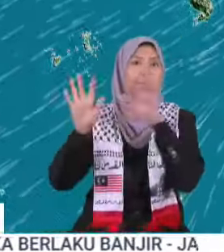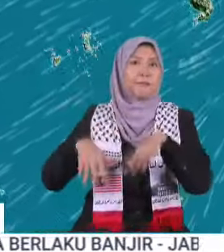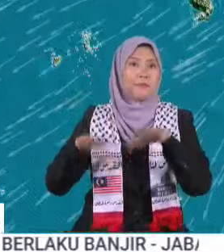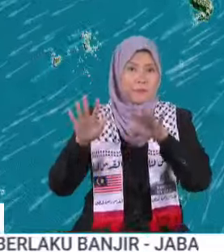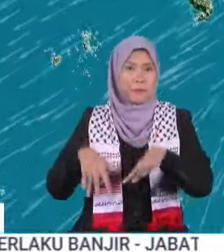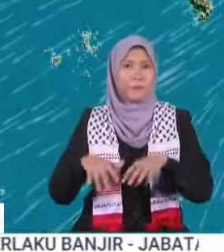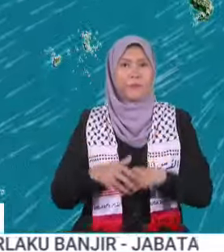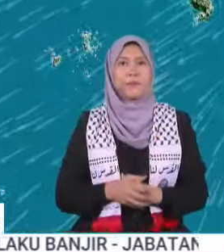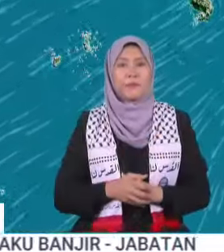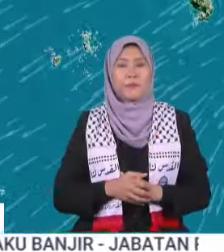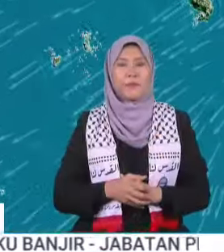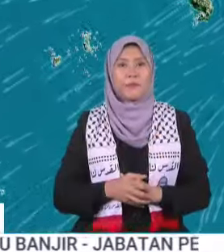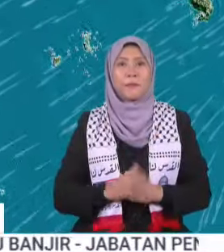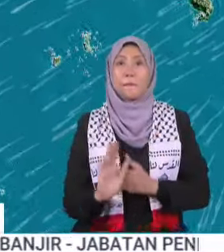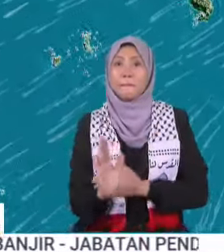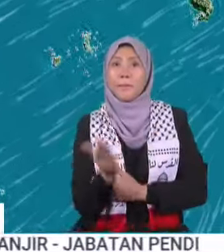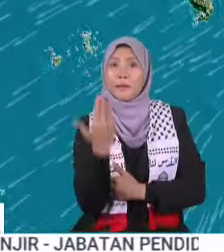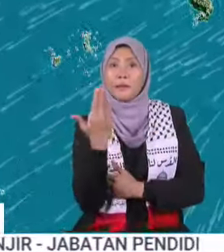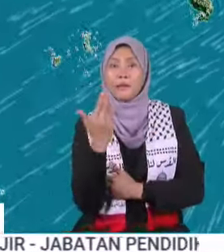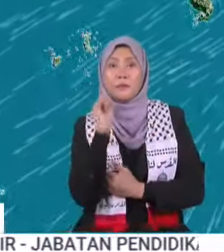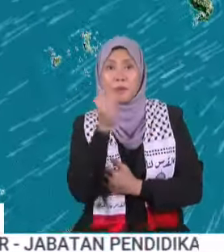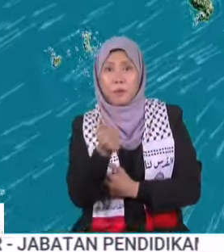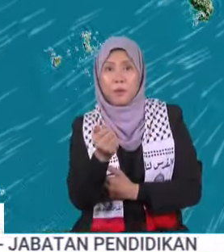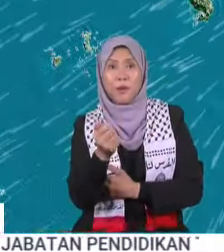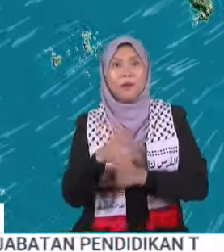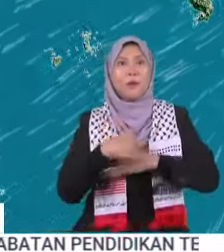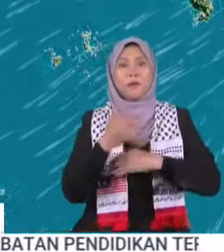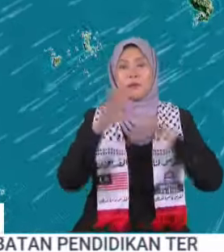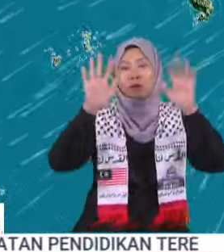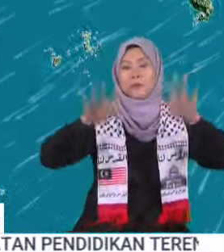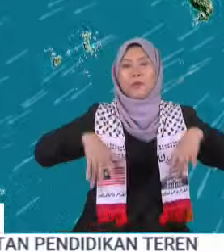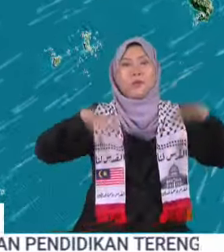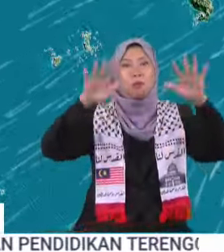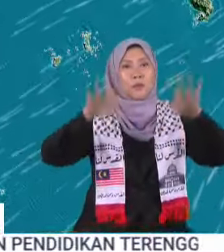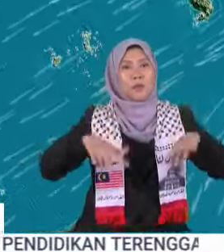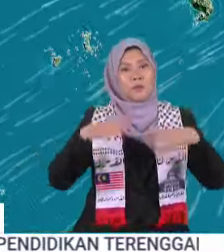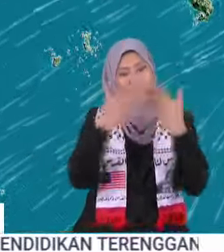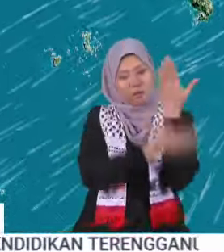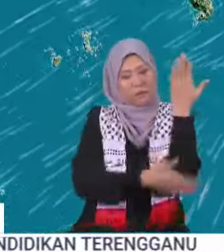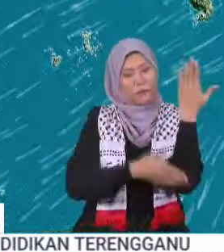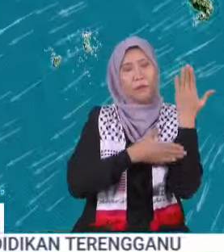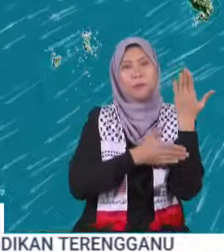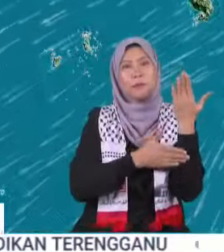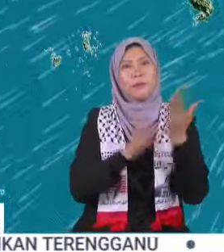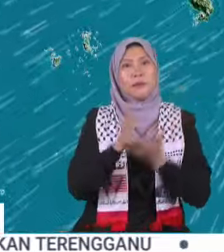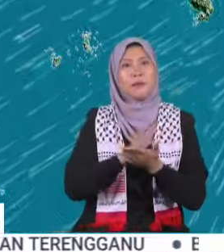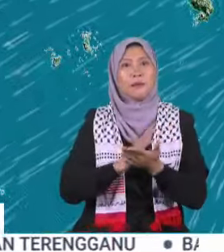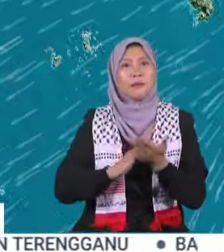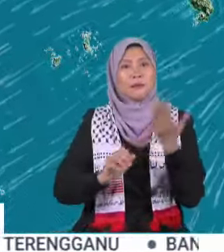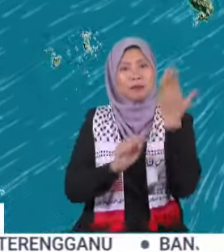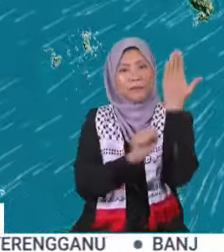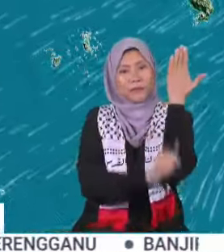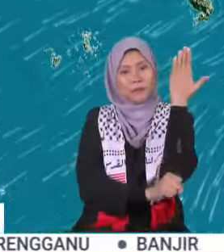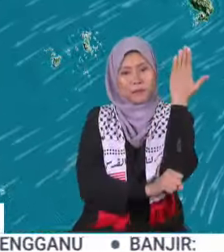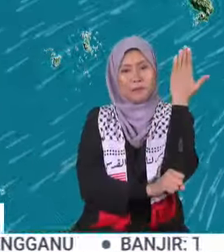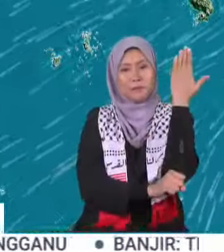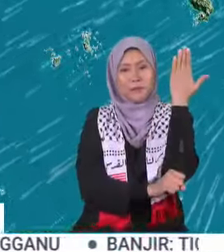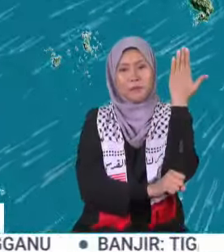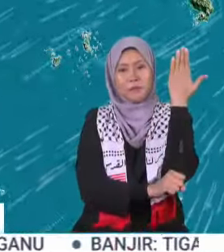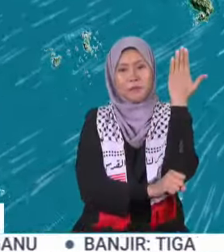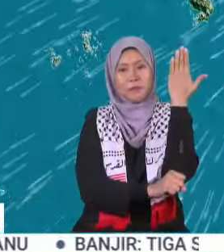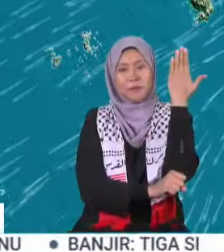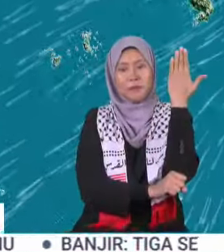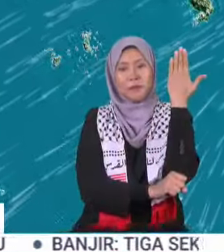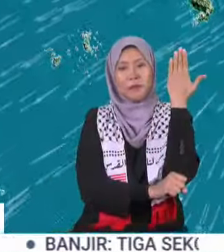seterusnya pula pada awal pagi keesokannya keadaan cuaca hujan di sekitar Semenanjung akan lebih tertumpu di sekitar Selatan Semenanjung